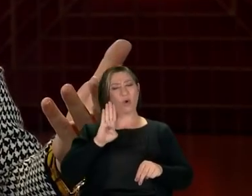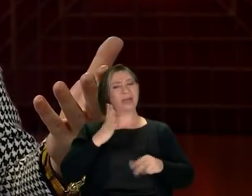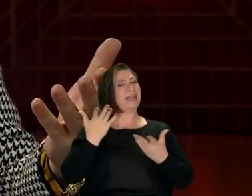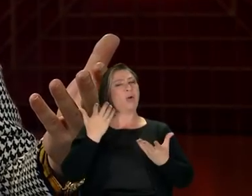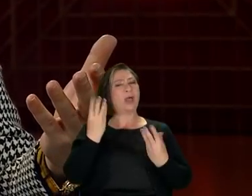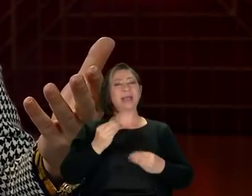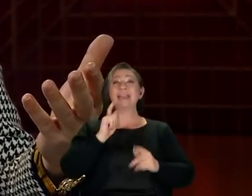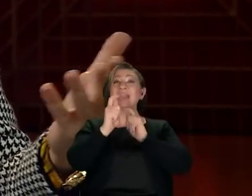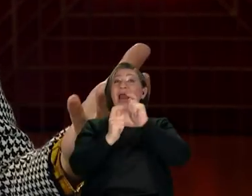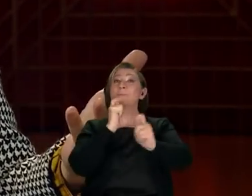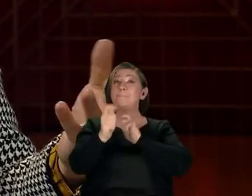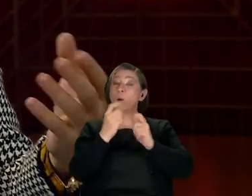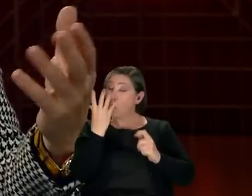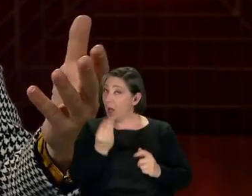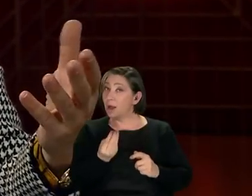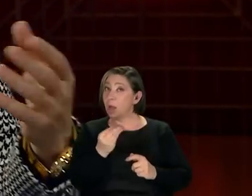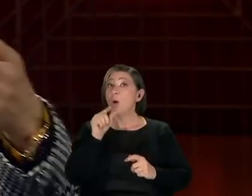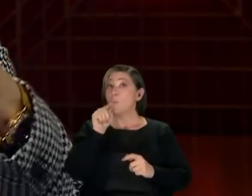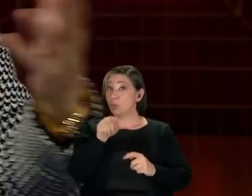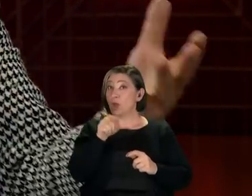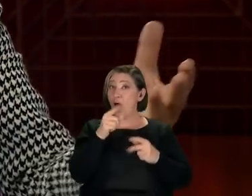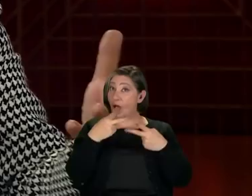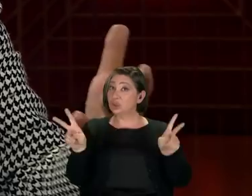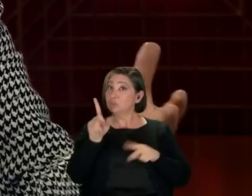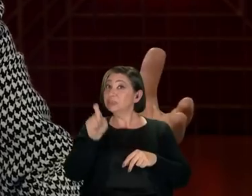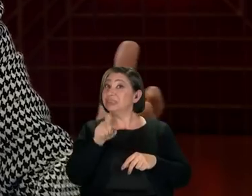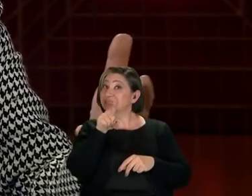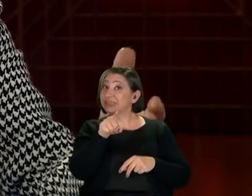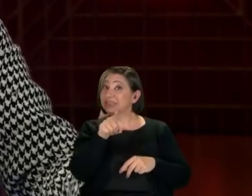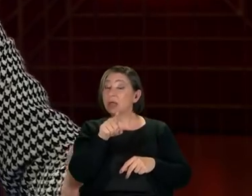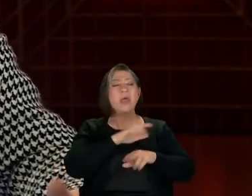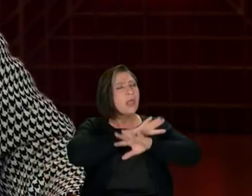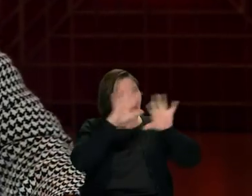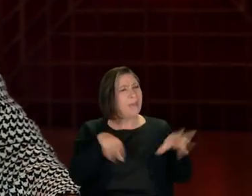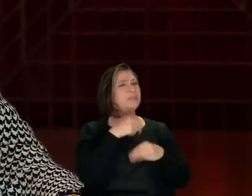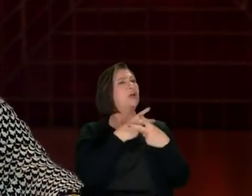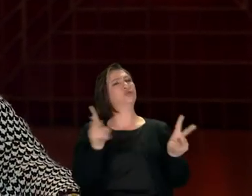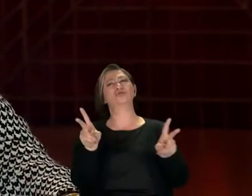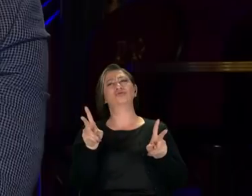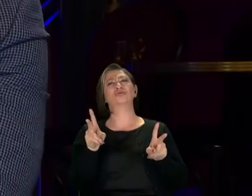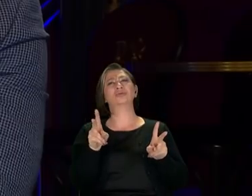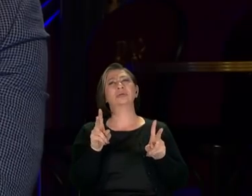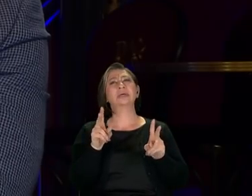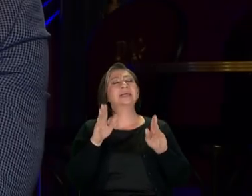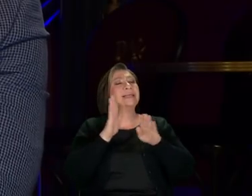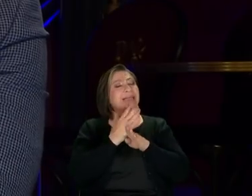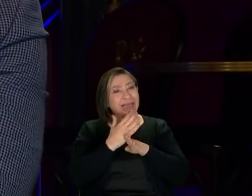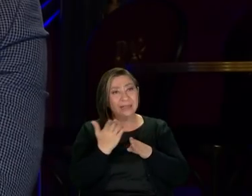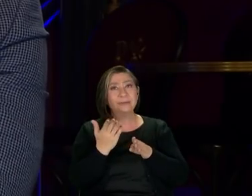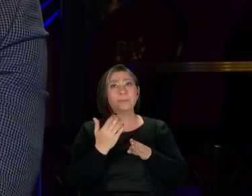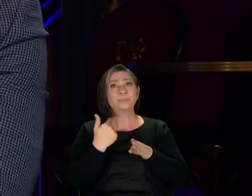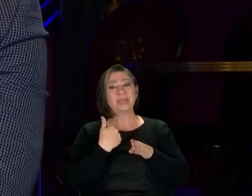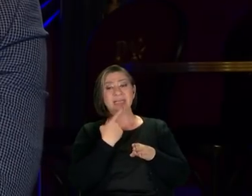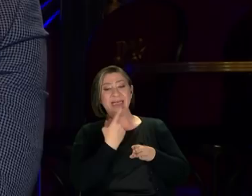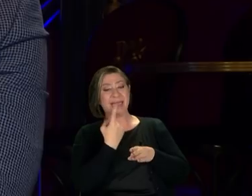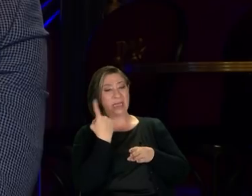talepleri olarak bunlara da açık mısınız, bütün bunlara da? Hepsine yani açız. Hepsine. Hepsine. Şöyle ki,